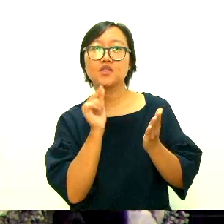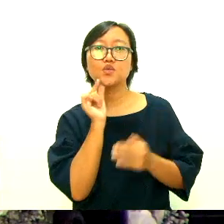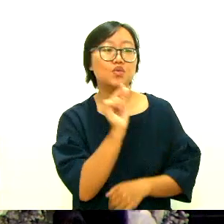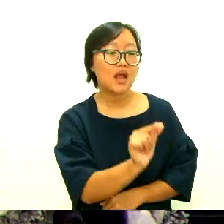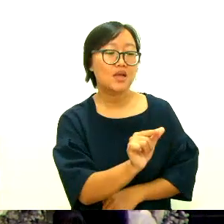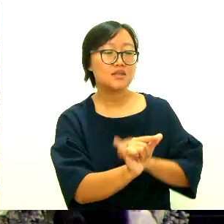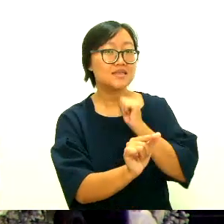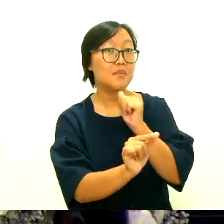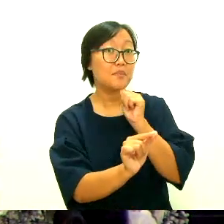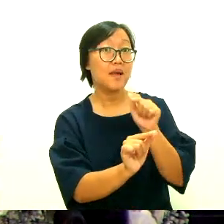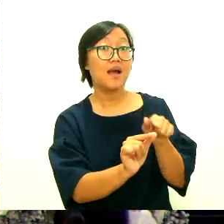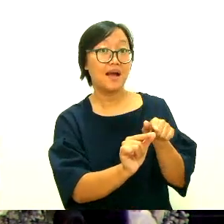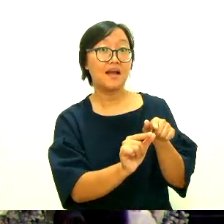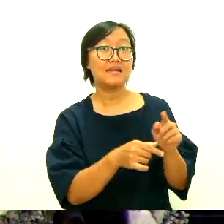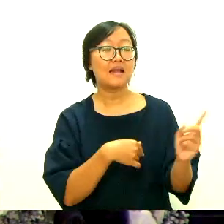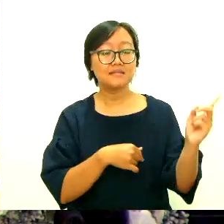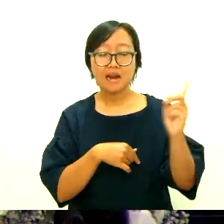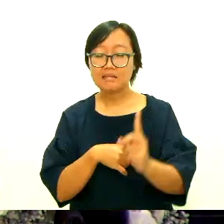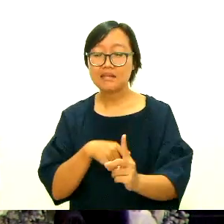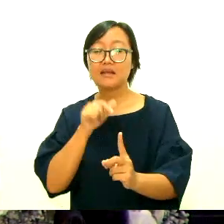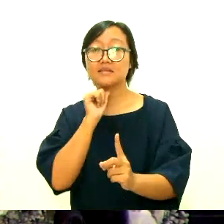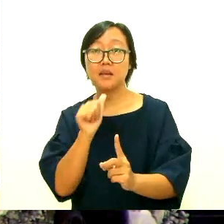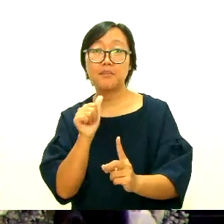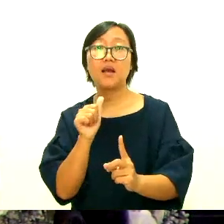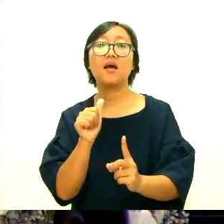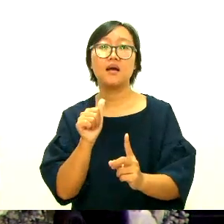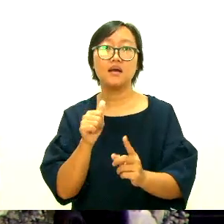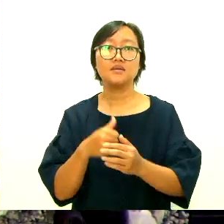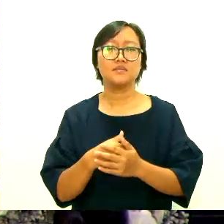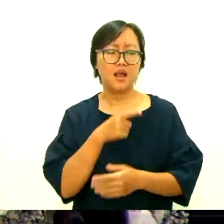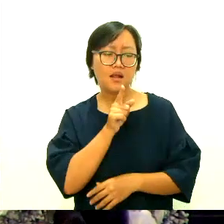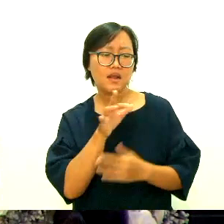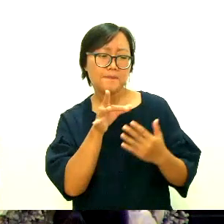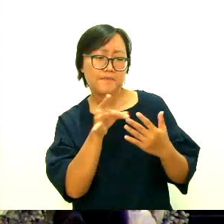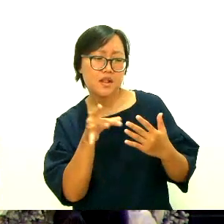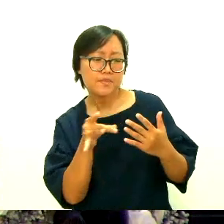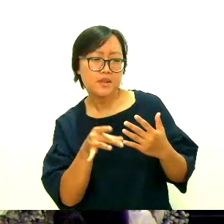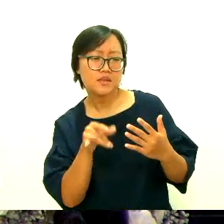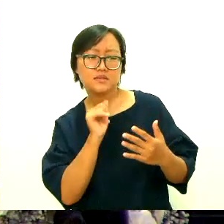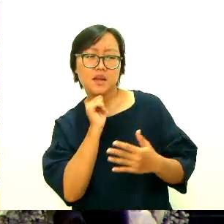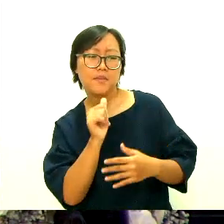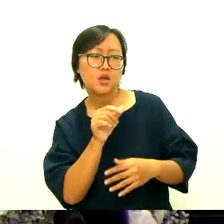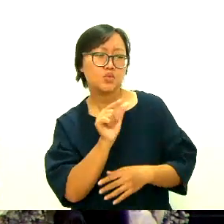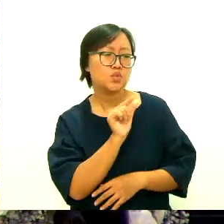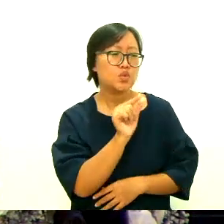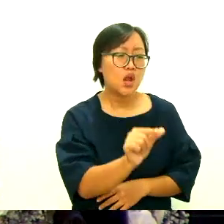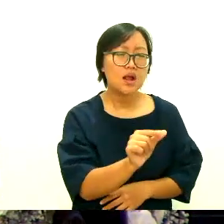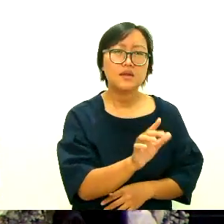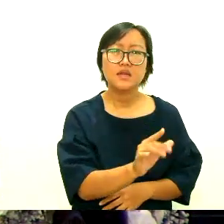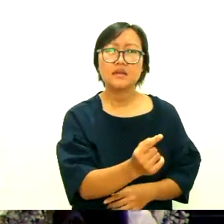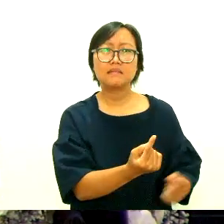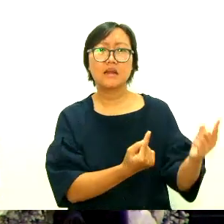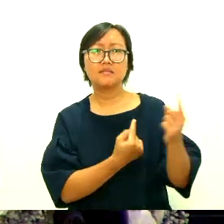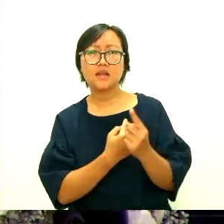dan siapa yang datang pada undangan maka menyeleksi Siapa yang diundang siap yang diundang kalau yang